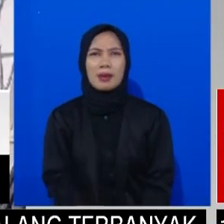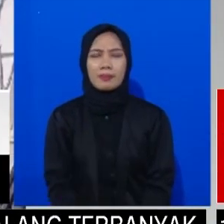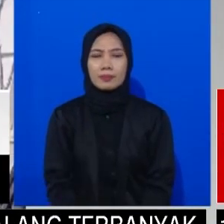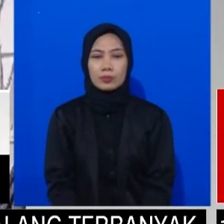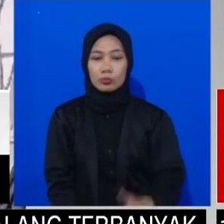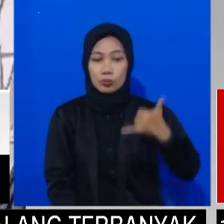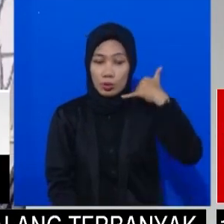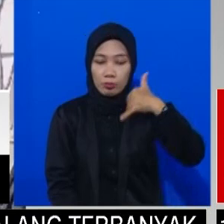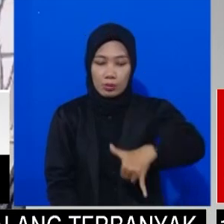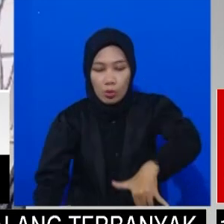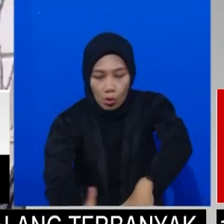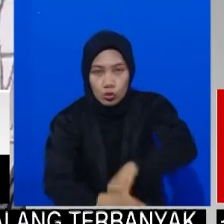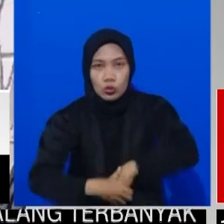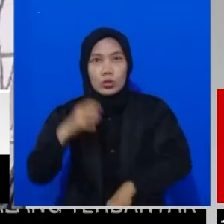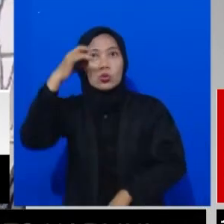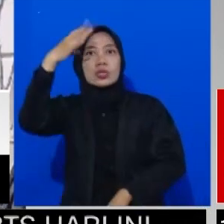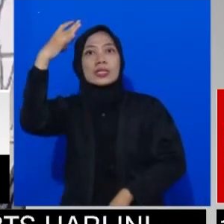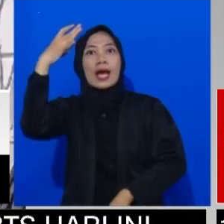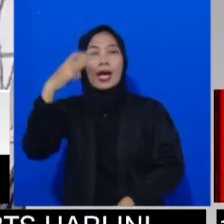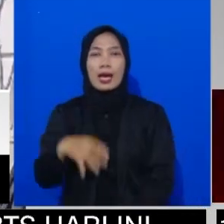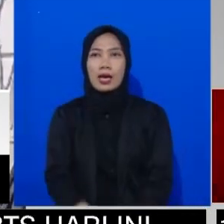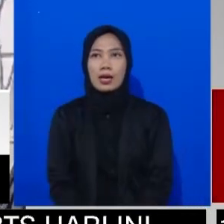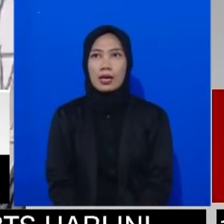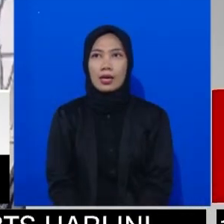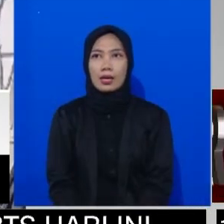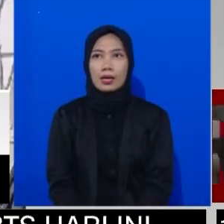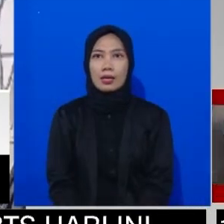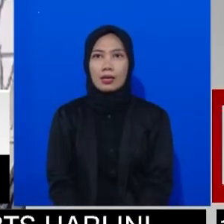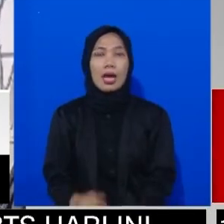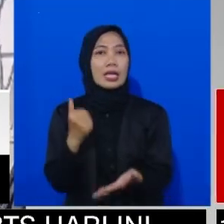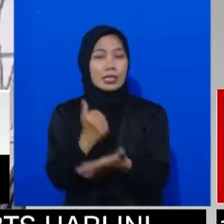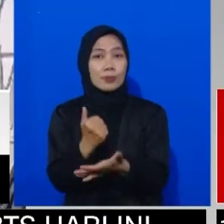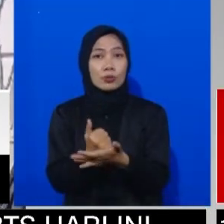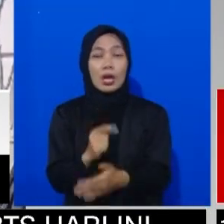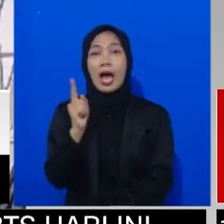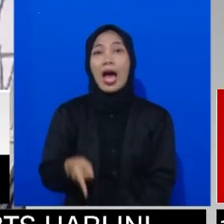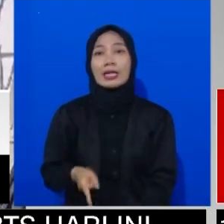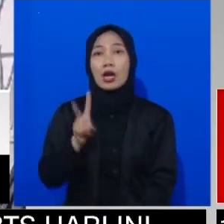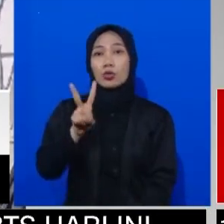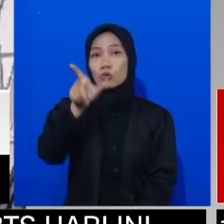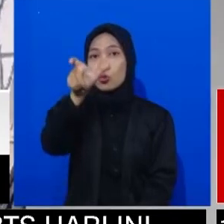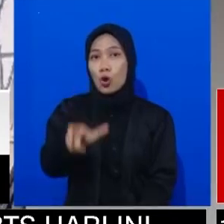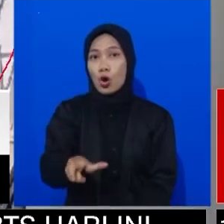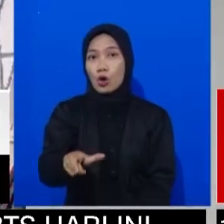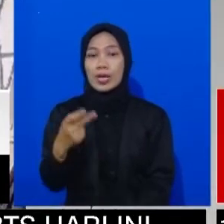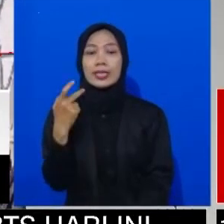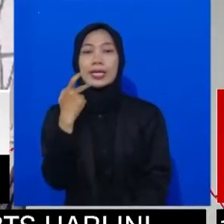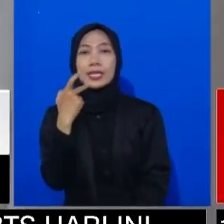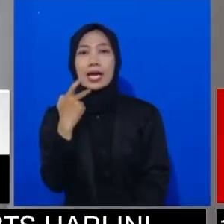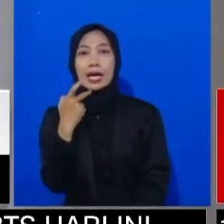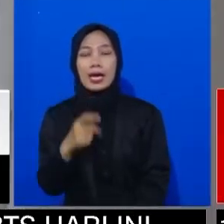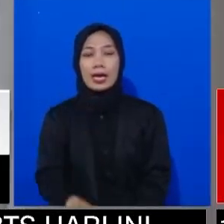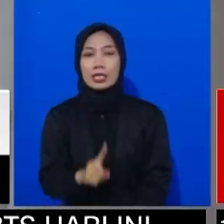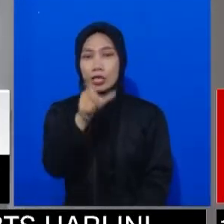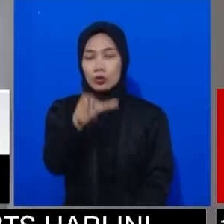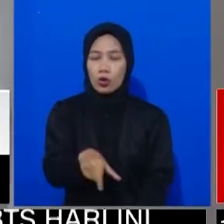hari. Selain itu, pencurian tersebut terjadi ketika di toko itu ada dua karyawan penjaga toko, yakni yang sedang tertidur dan seorang